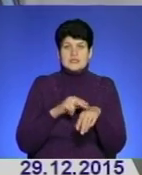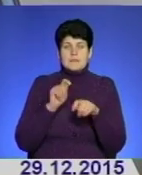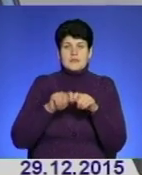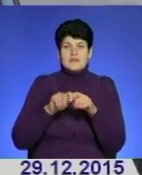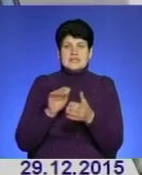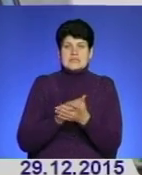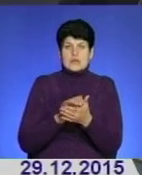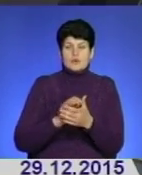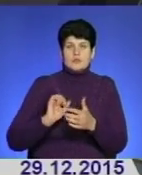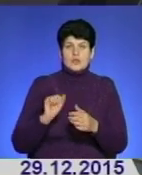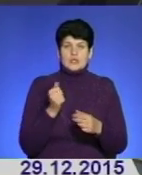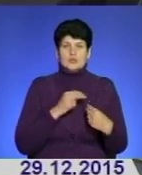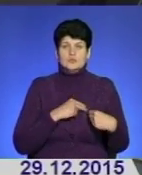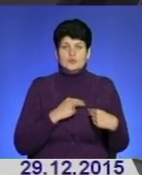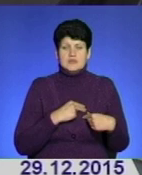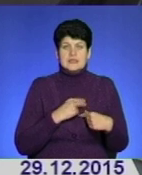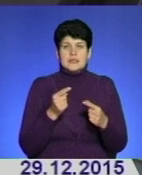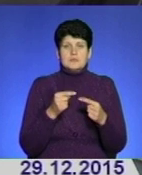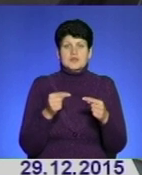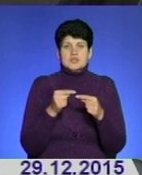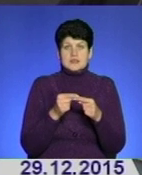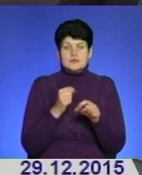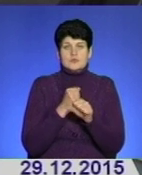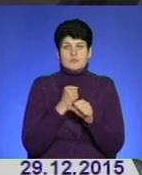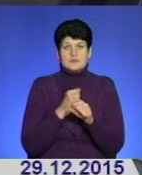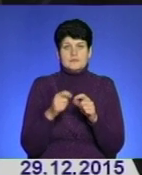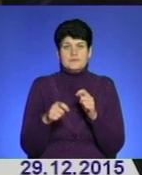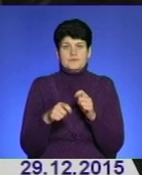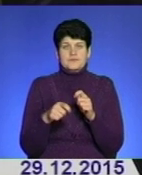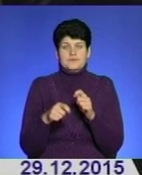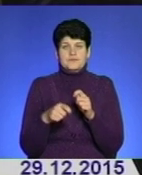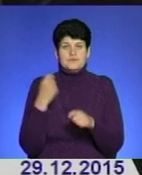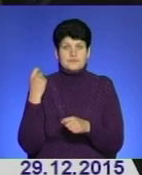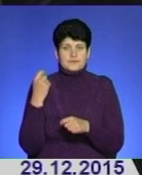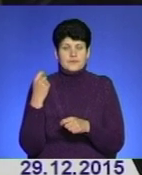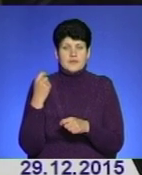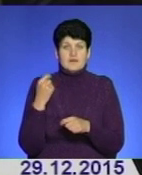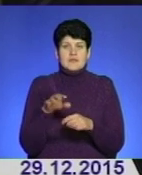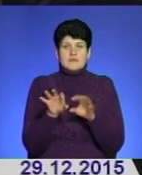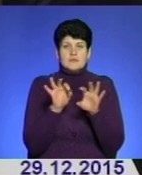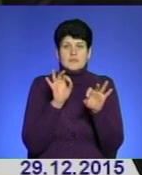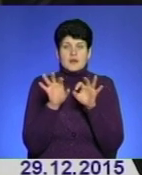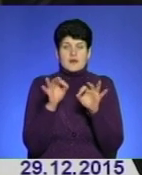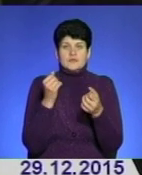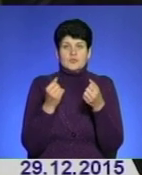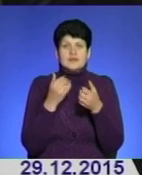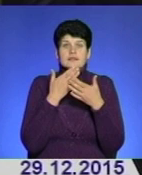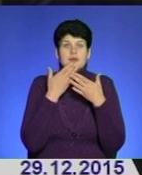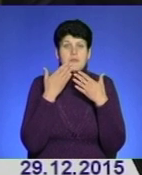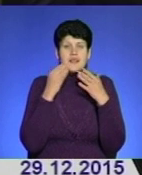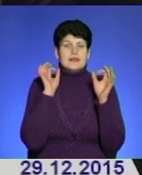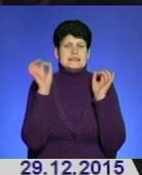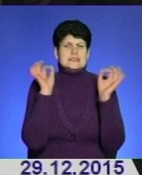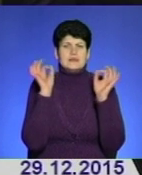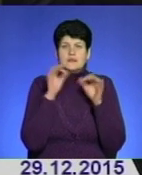знайомих та колег підозрюваного на причетність до скоєння злочинів. З його слів, він підбирав автомобілі, не обладнані сигналізацією,